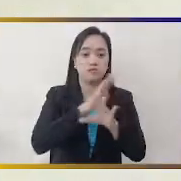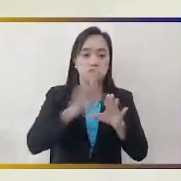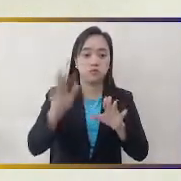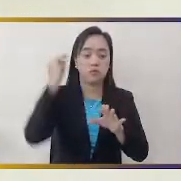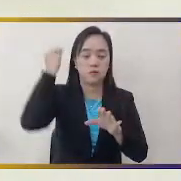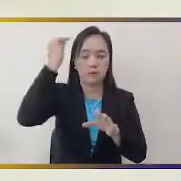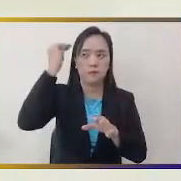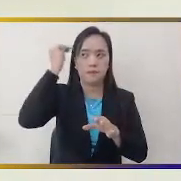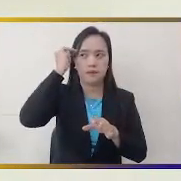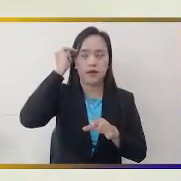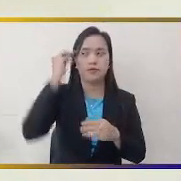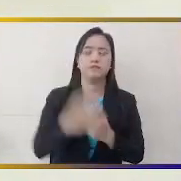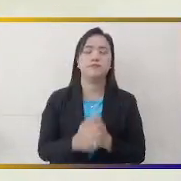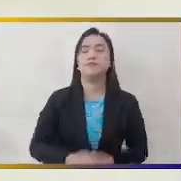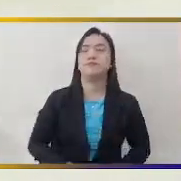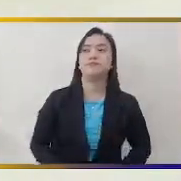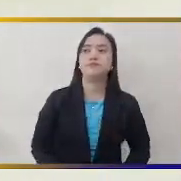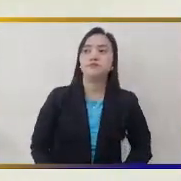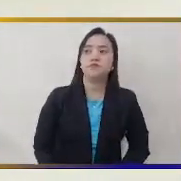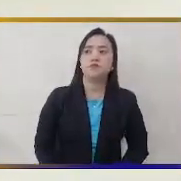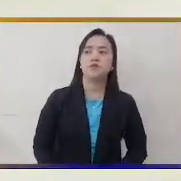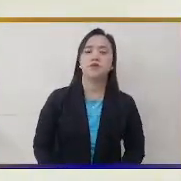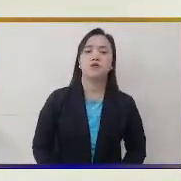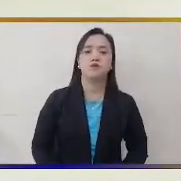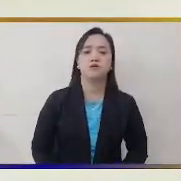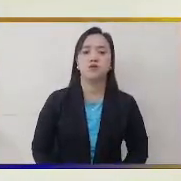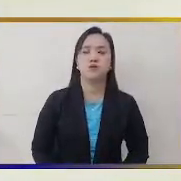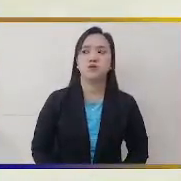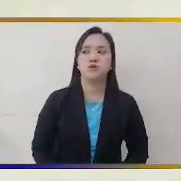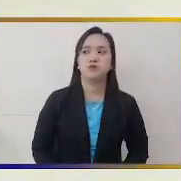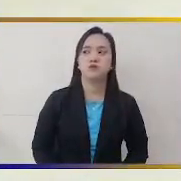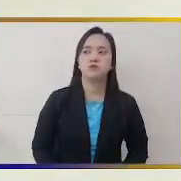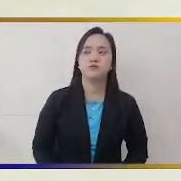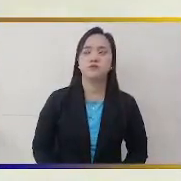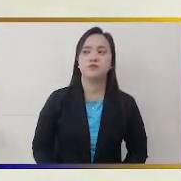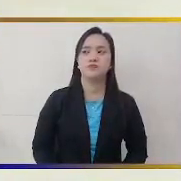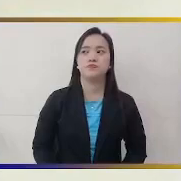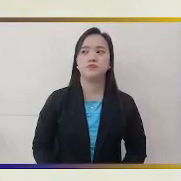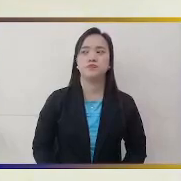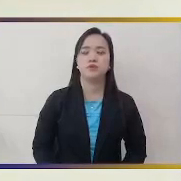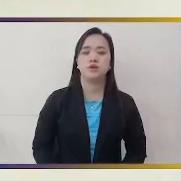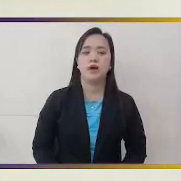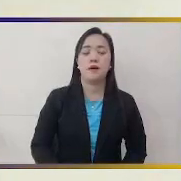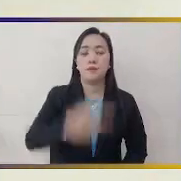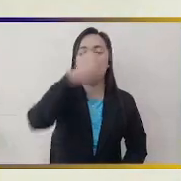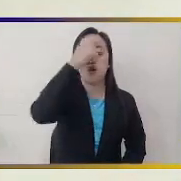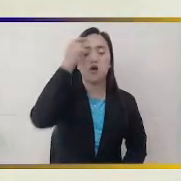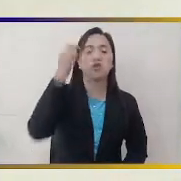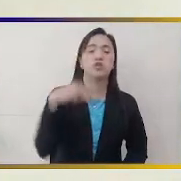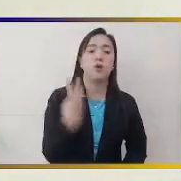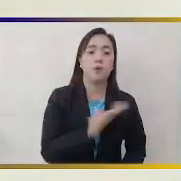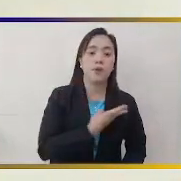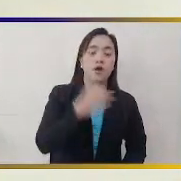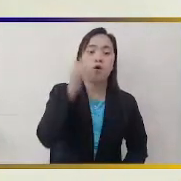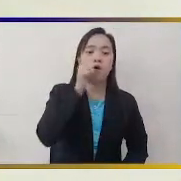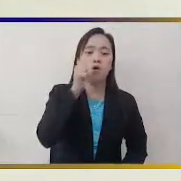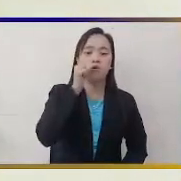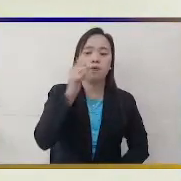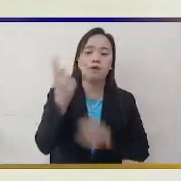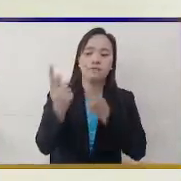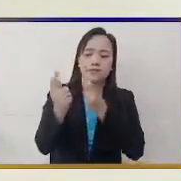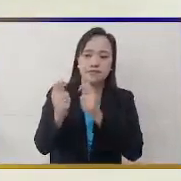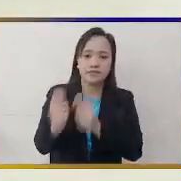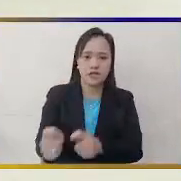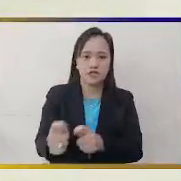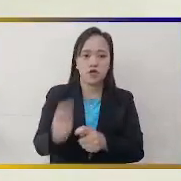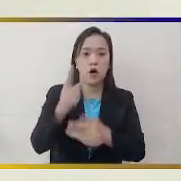ay mas Nagtitiwala tayo sa ating sariling kakayanan kaya kakayanan ng Diyos